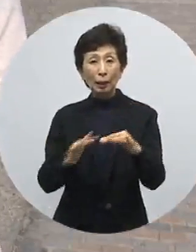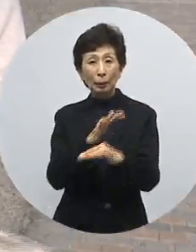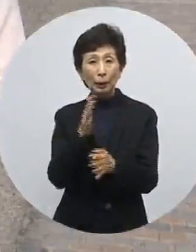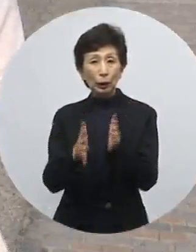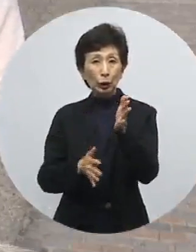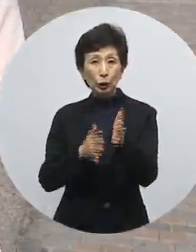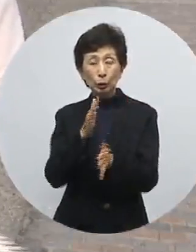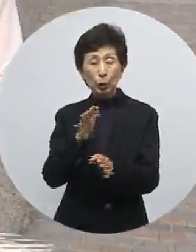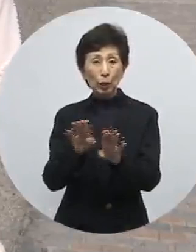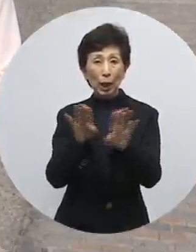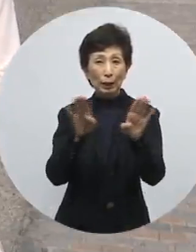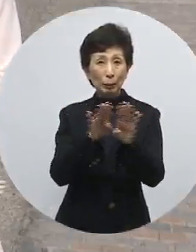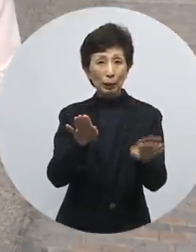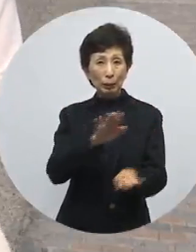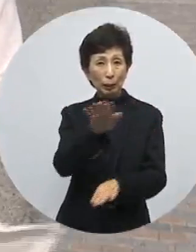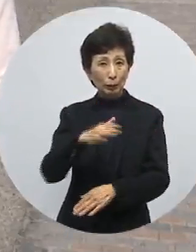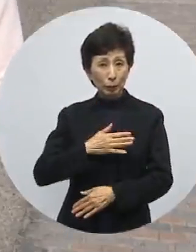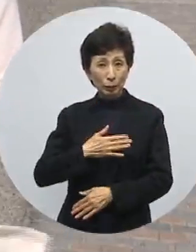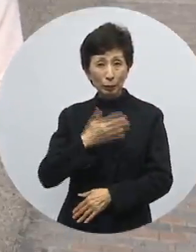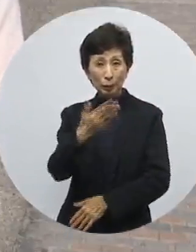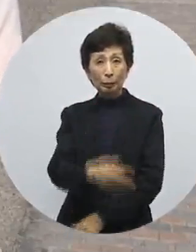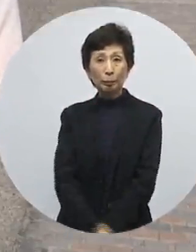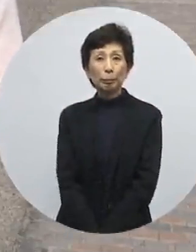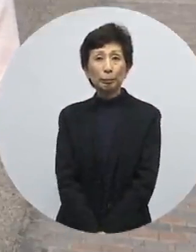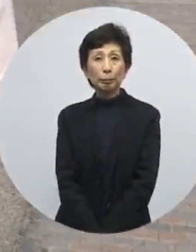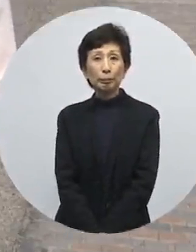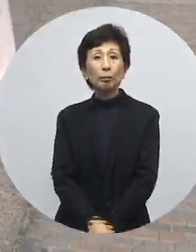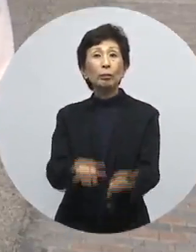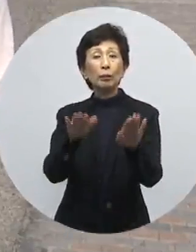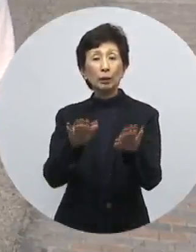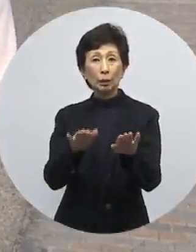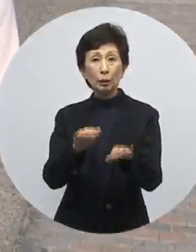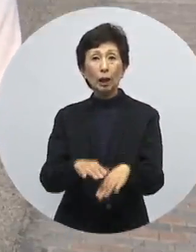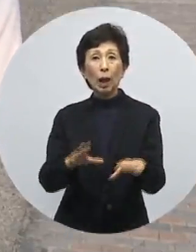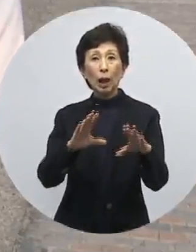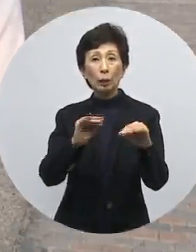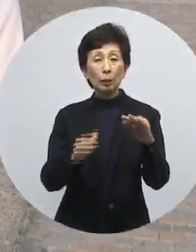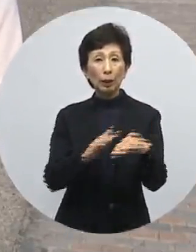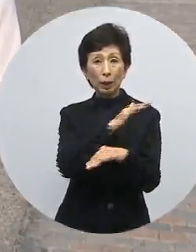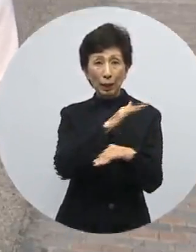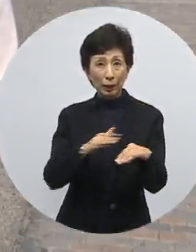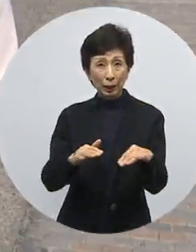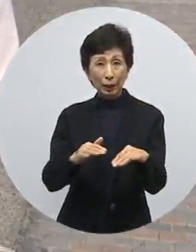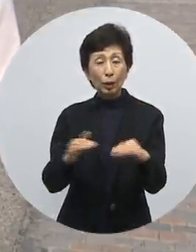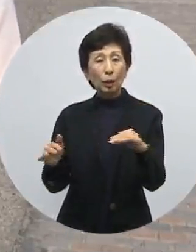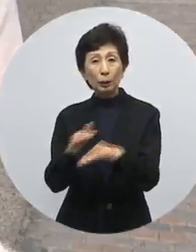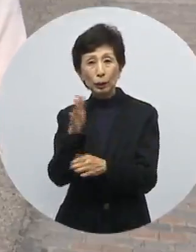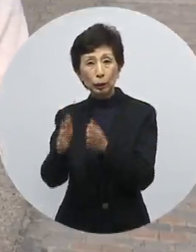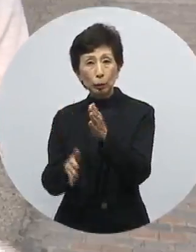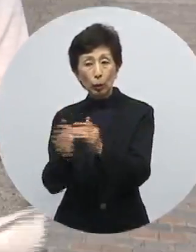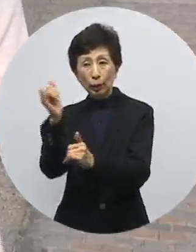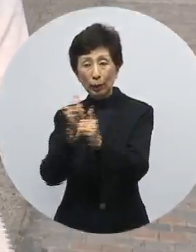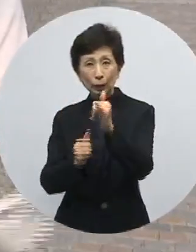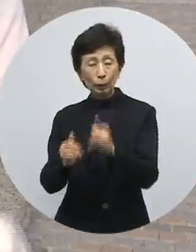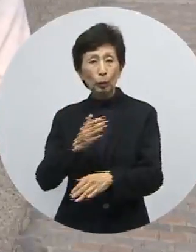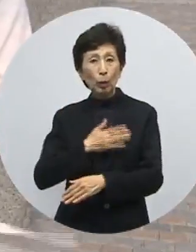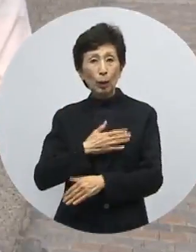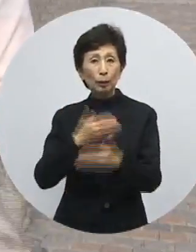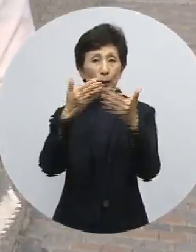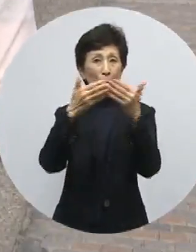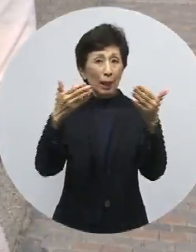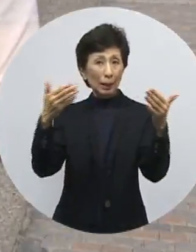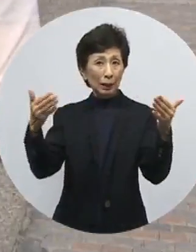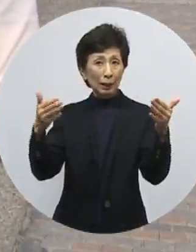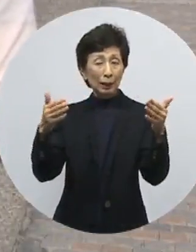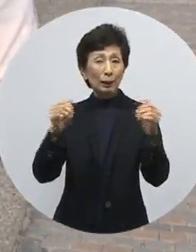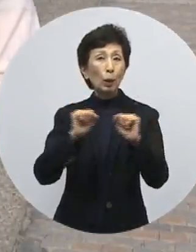皆さんご存知でしたか？今回はそんな鵠沼海岸とビーチスポーツの歴史を知ることができる展示が今